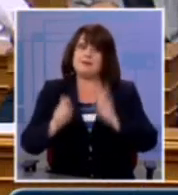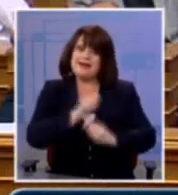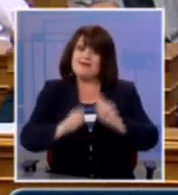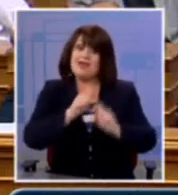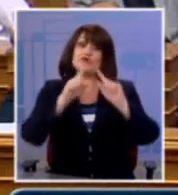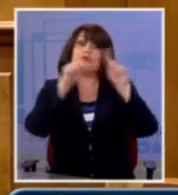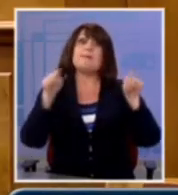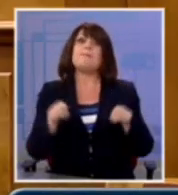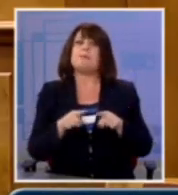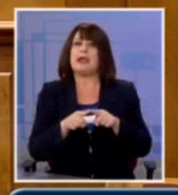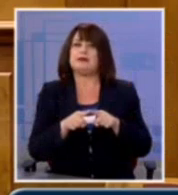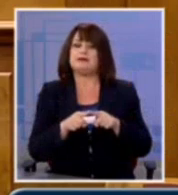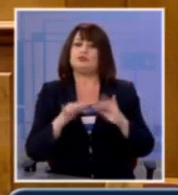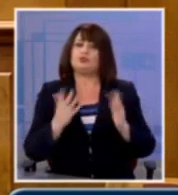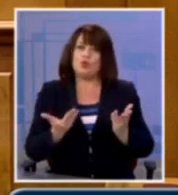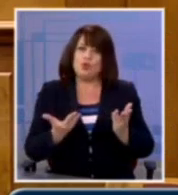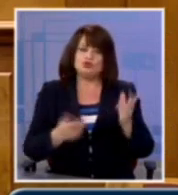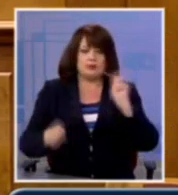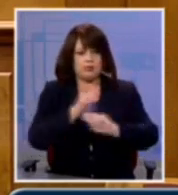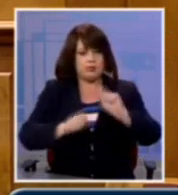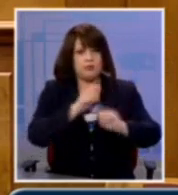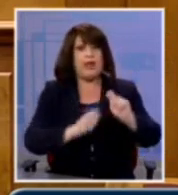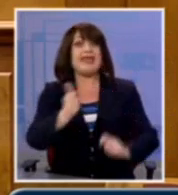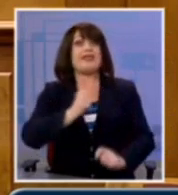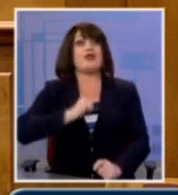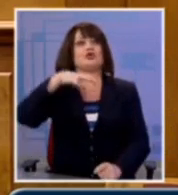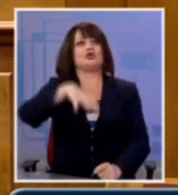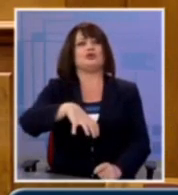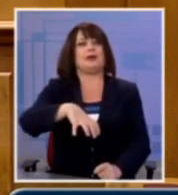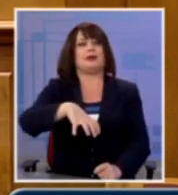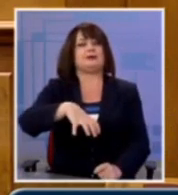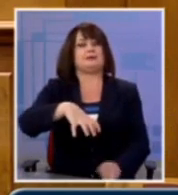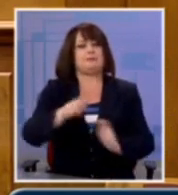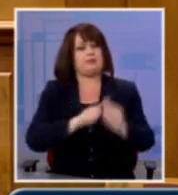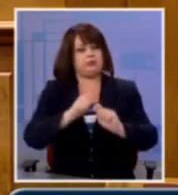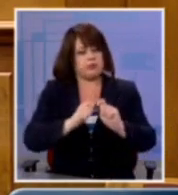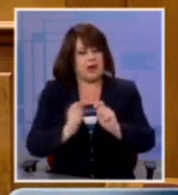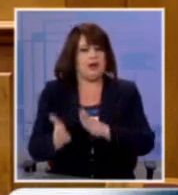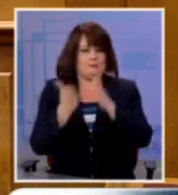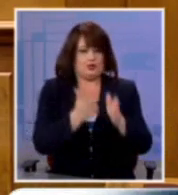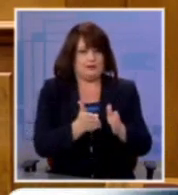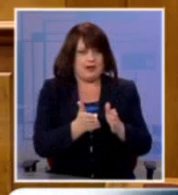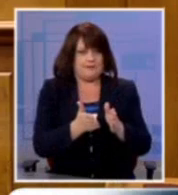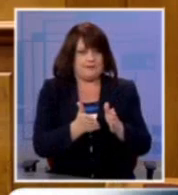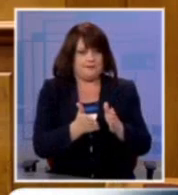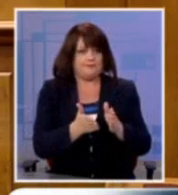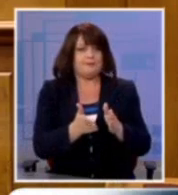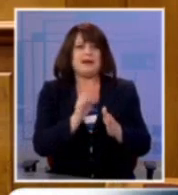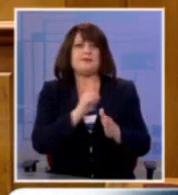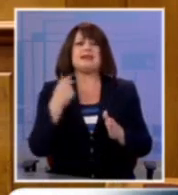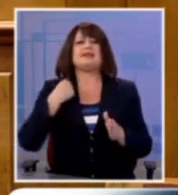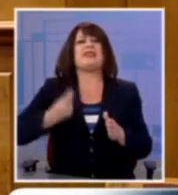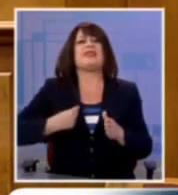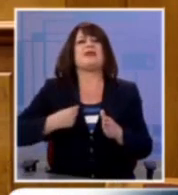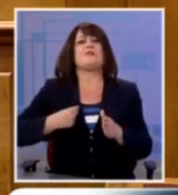ένα πλαίσιο ώστε να ανασυγκροτηθεί ο ιδιωτικός τομέας, ώστε από τη μια μεριά να μην λειτουργεί το